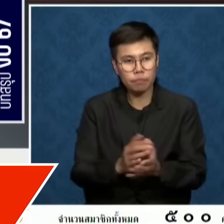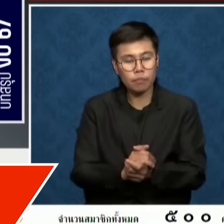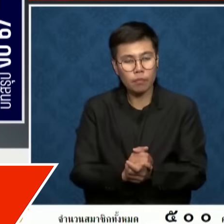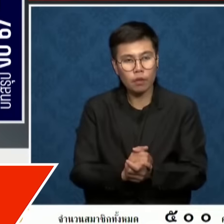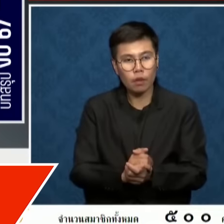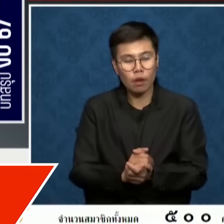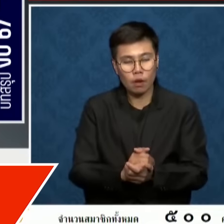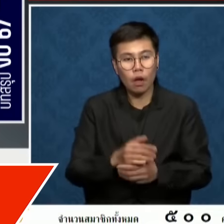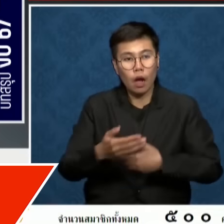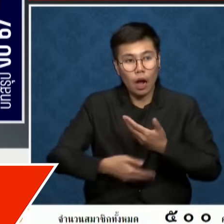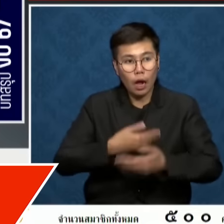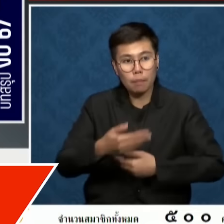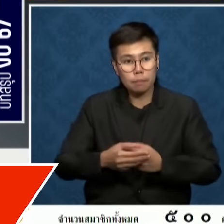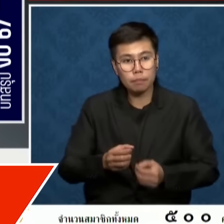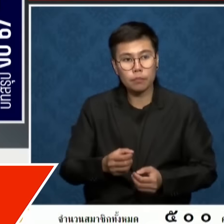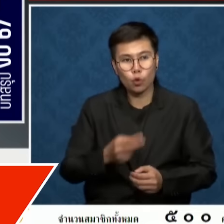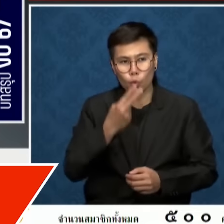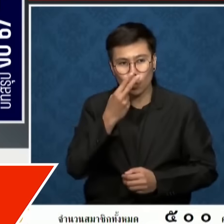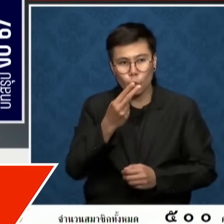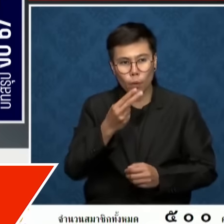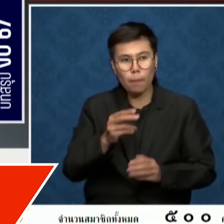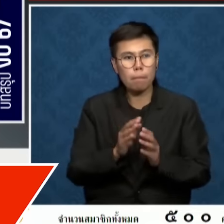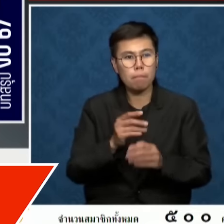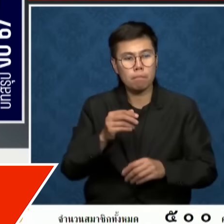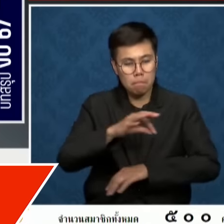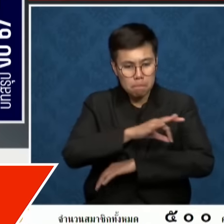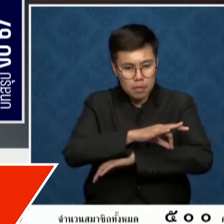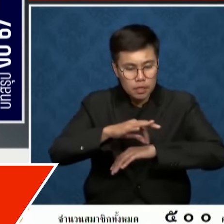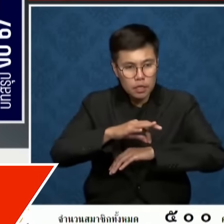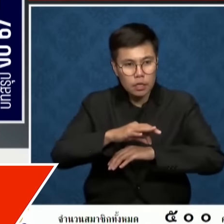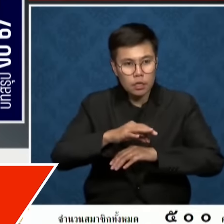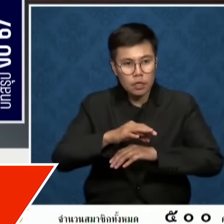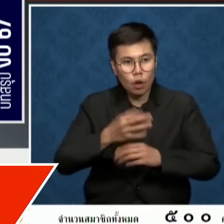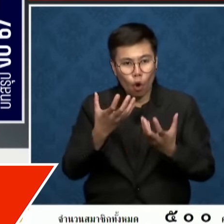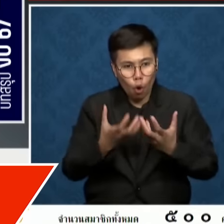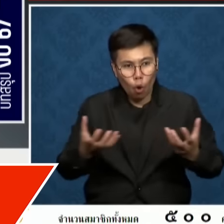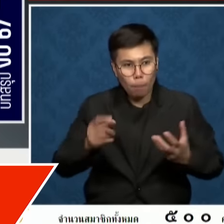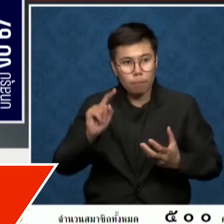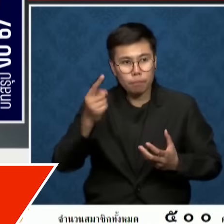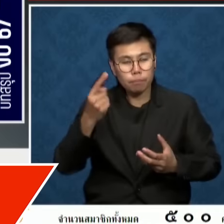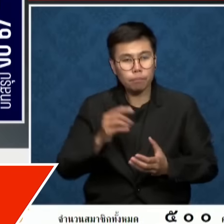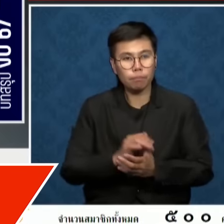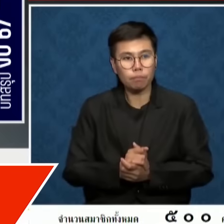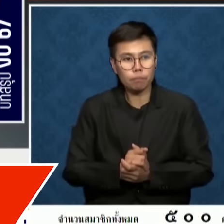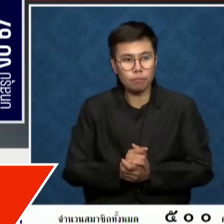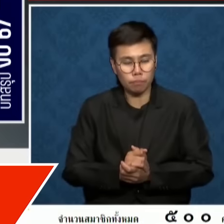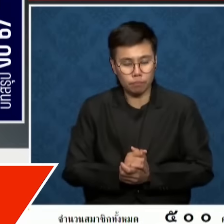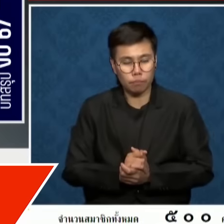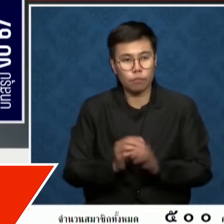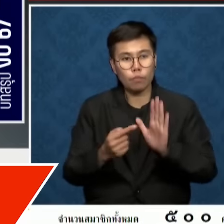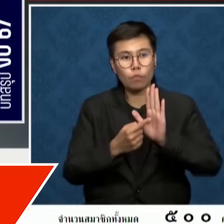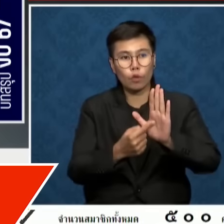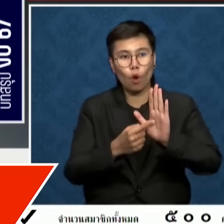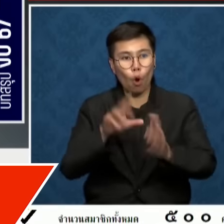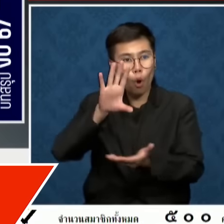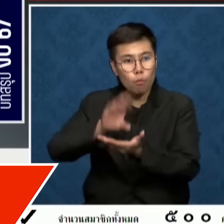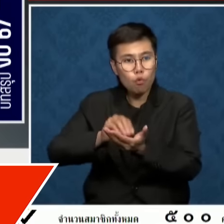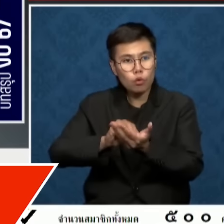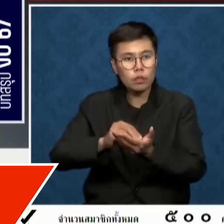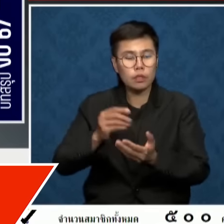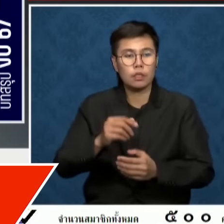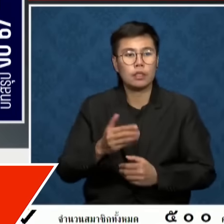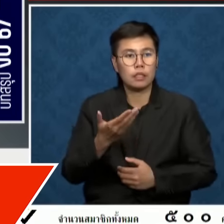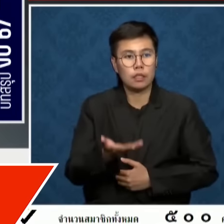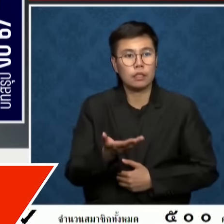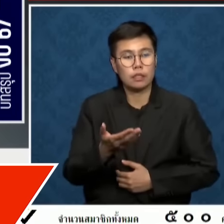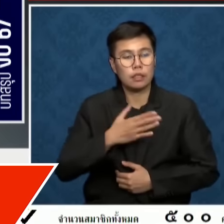ผู้ค้าอื่นผ่านบญชีนวัตกรรมค่ะที่ผานมาเราได้เหนข้อมูล และกรณีตัอย่างที่เกิดขึ้นตาม